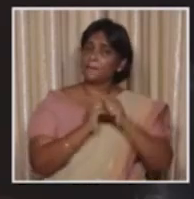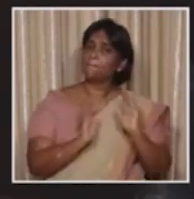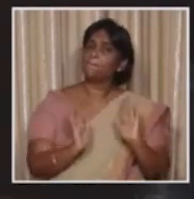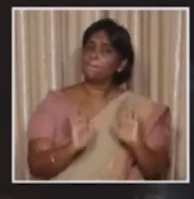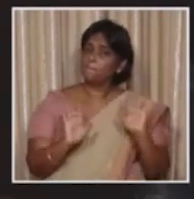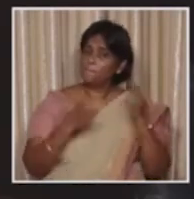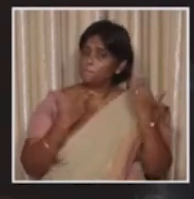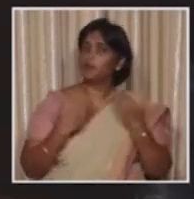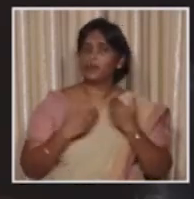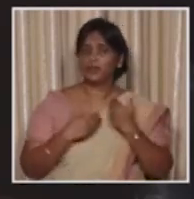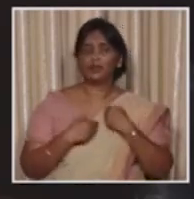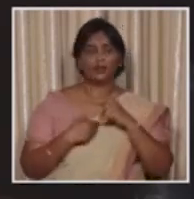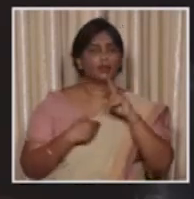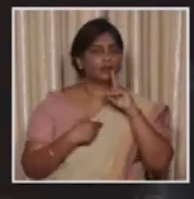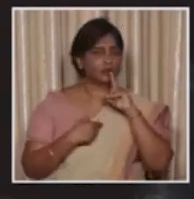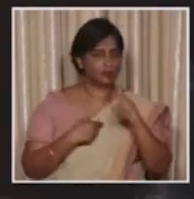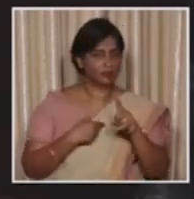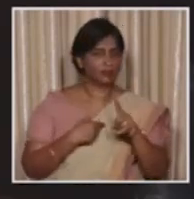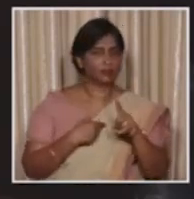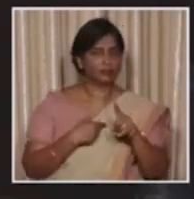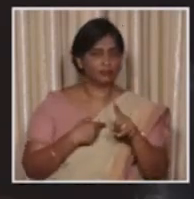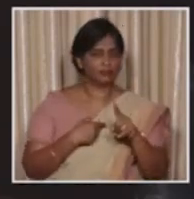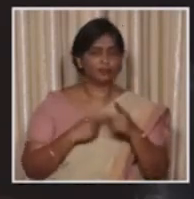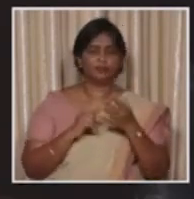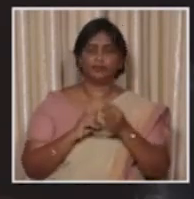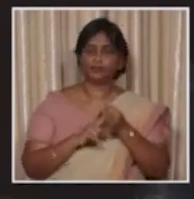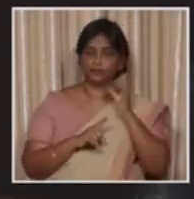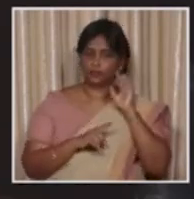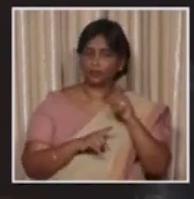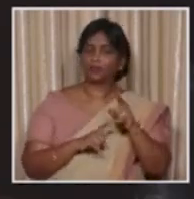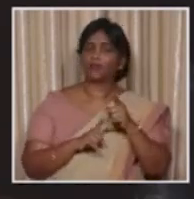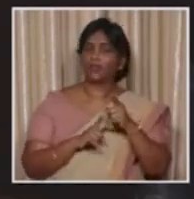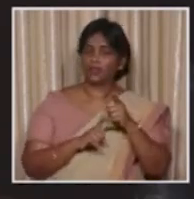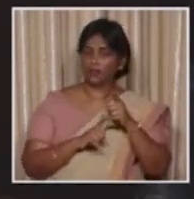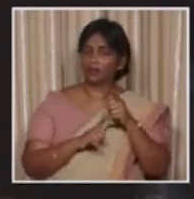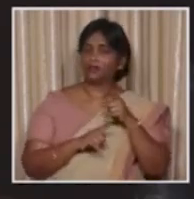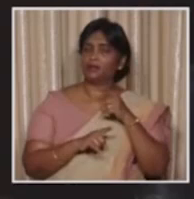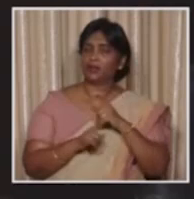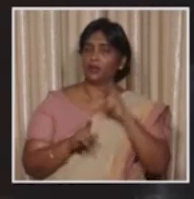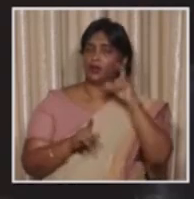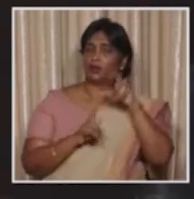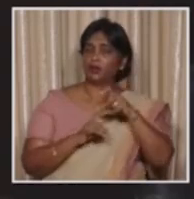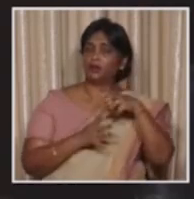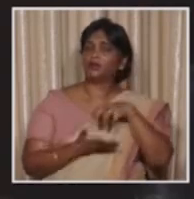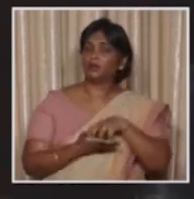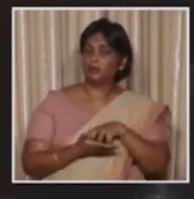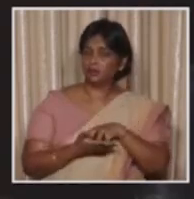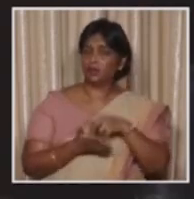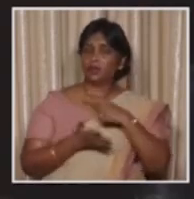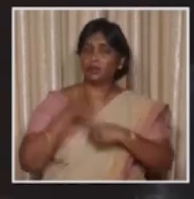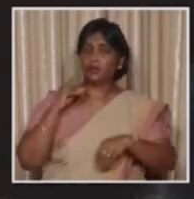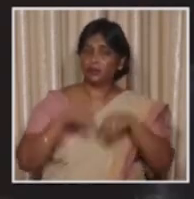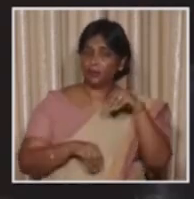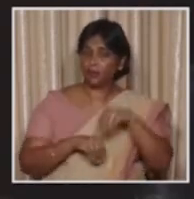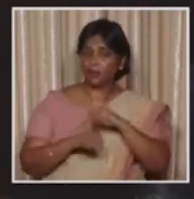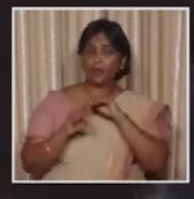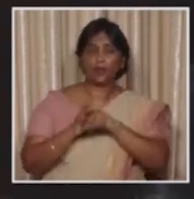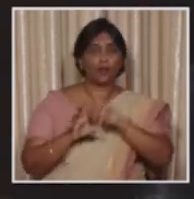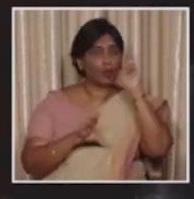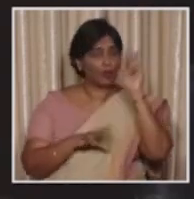எனது மாவட்டம் மட்டுமல்ல, ஜனாதிபதி முன்னாள் மாவட்டம், அவர் இங்கே தான் எம்பியாக இருந்தார். செய்ய வேண்டும், அதை ஆரம்பியுங்கள். ஆகவே அதை செய்ய வேண்டும். ஆகவே அது மட்டுமல்ல,